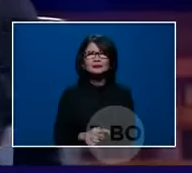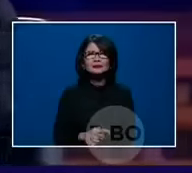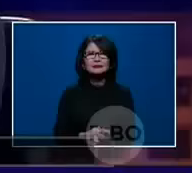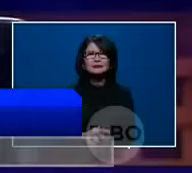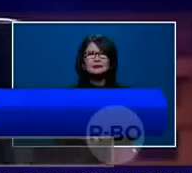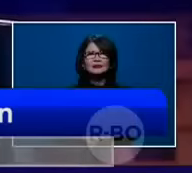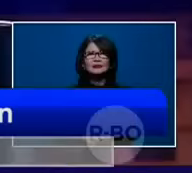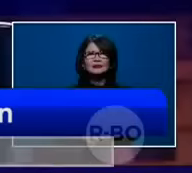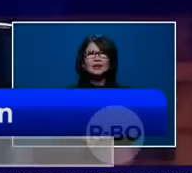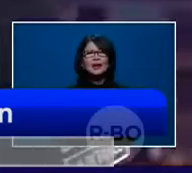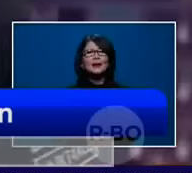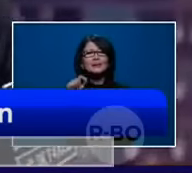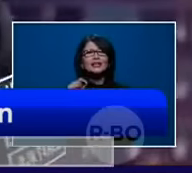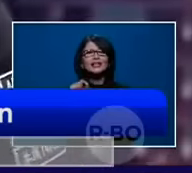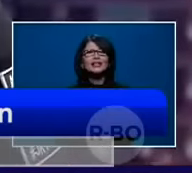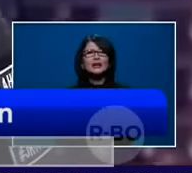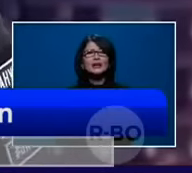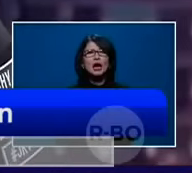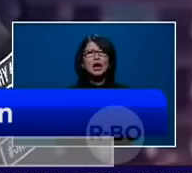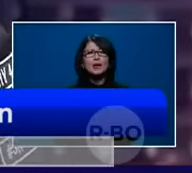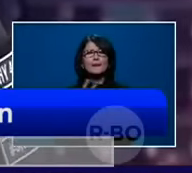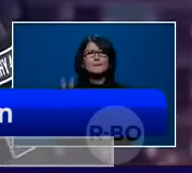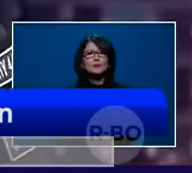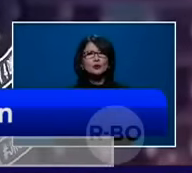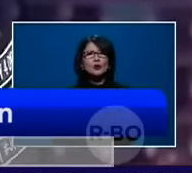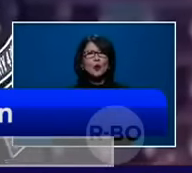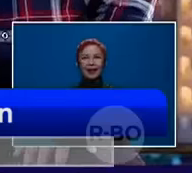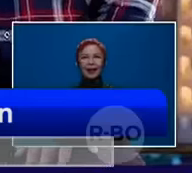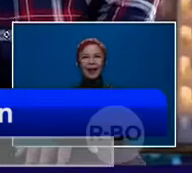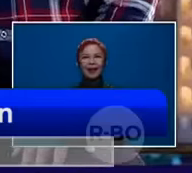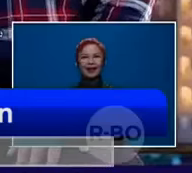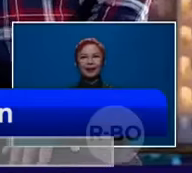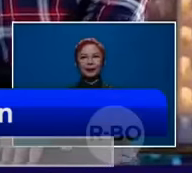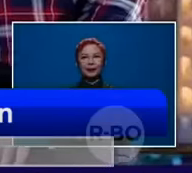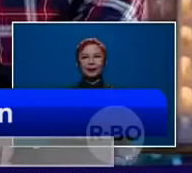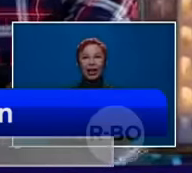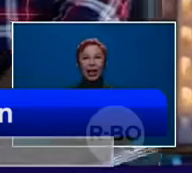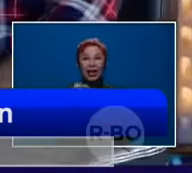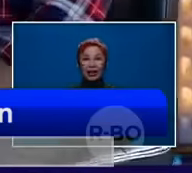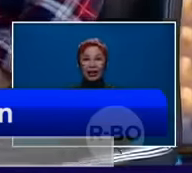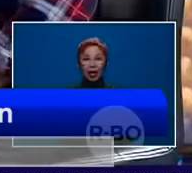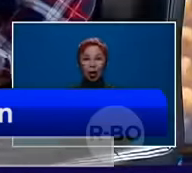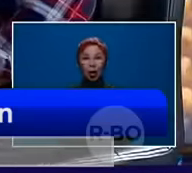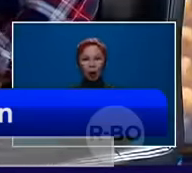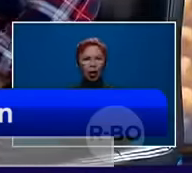dilak pasangan pet Han ah jugyak pasangan pet Han terlaluri rakyatnya